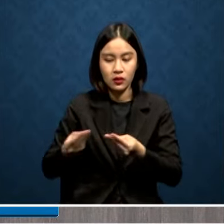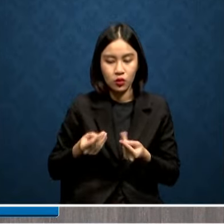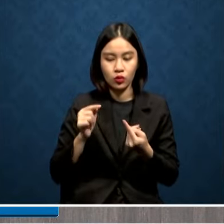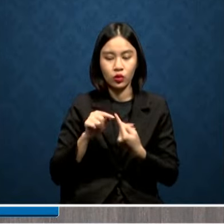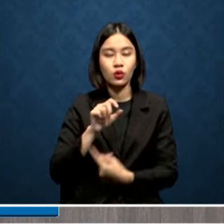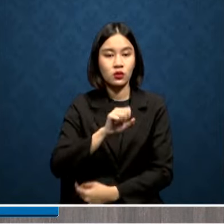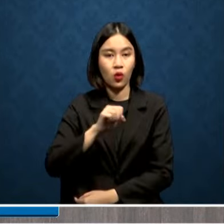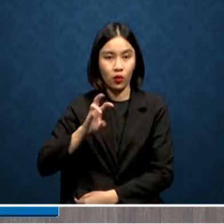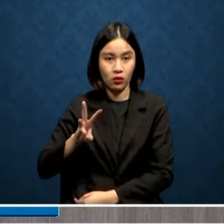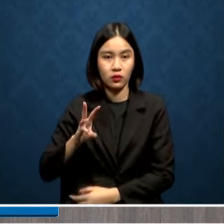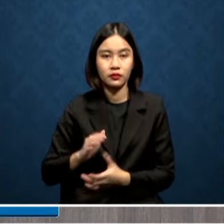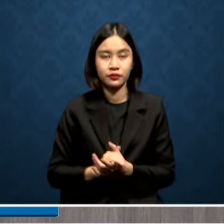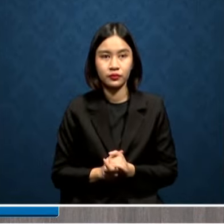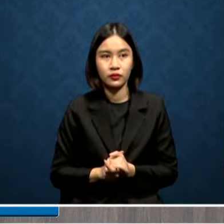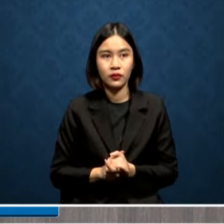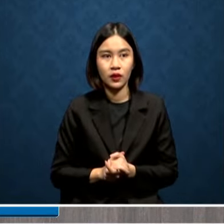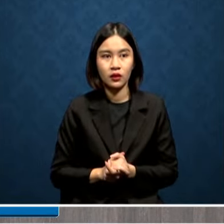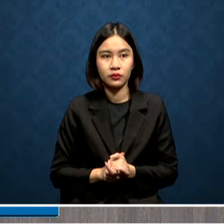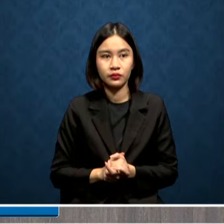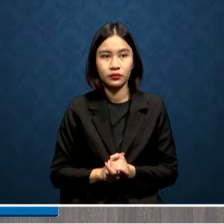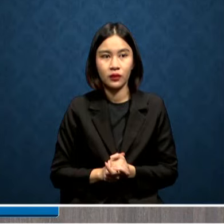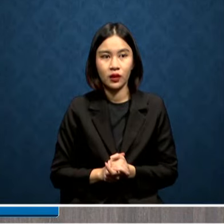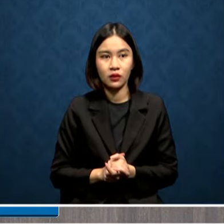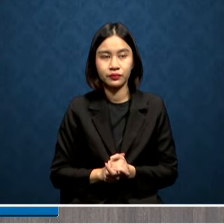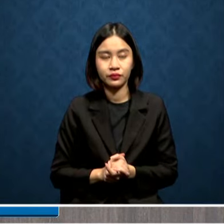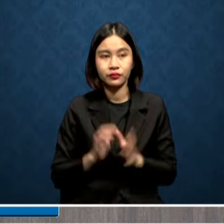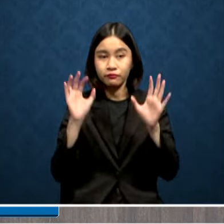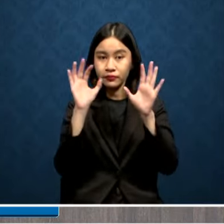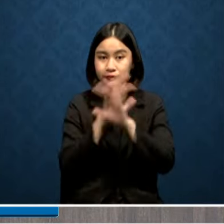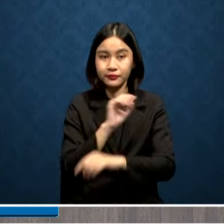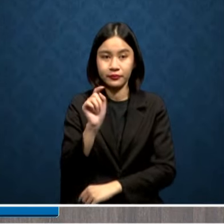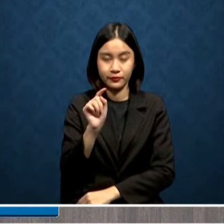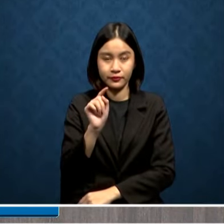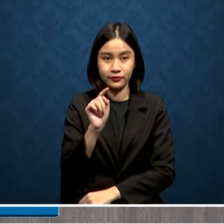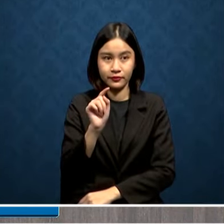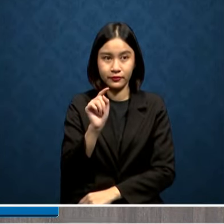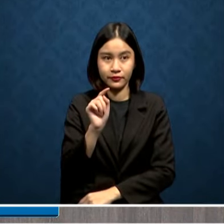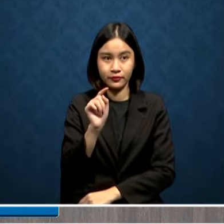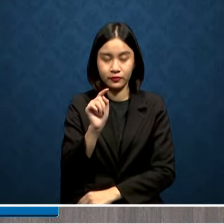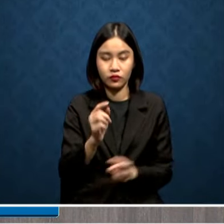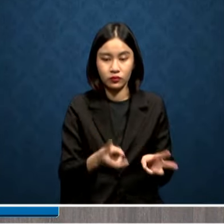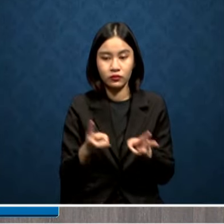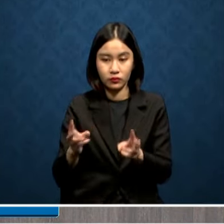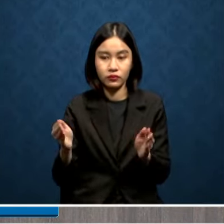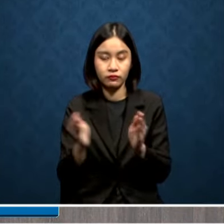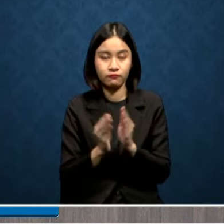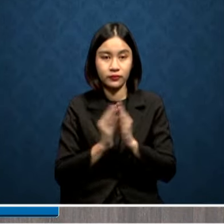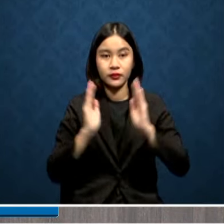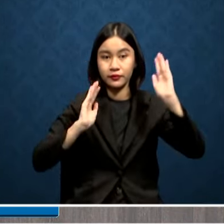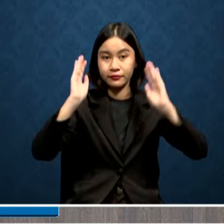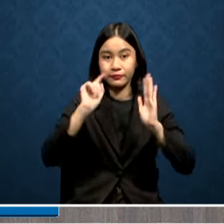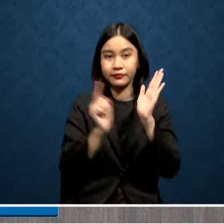สมาชิกวุฒิสภาก็คือส่งมาในลักษณะที่เป็นการออกเสียงชั้นเดียว